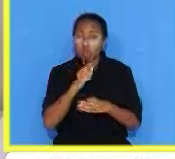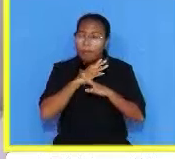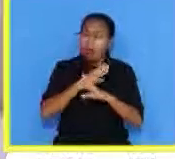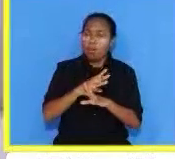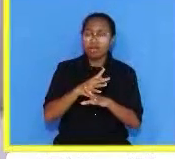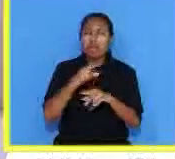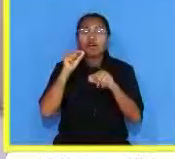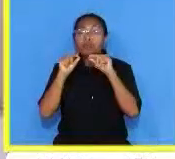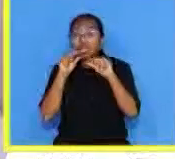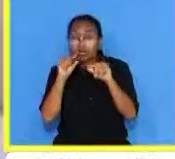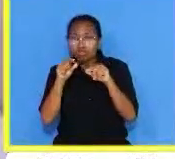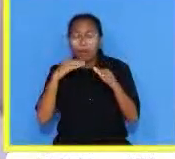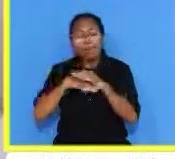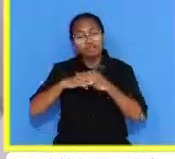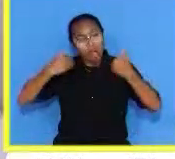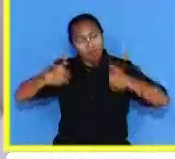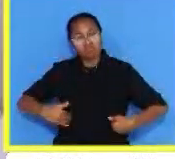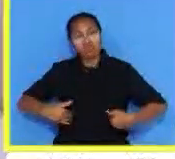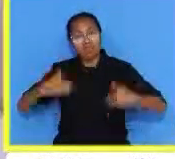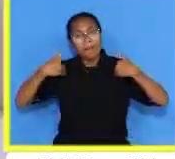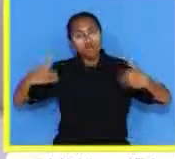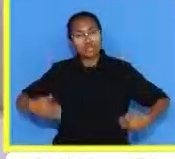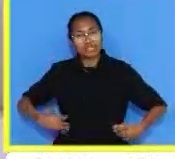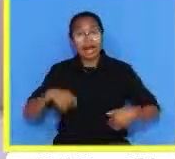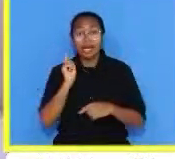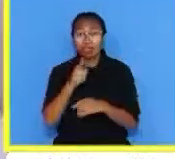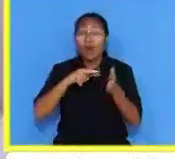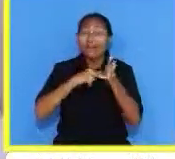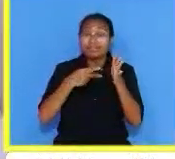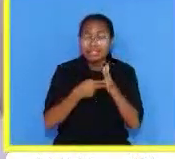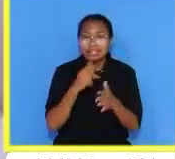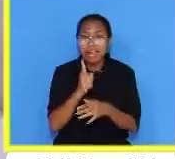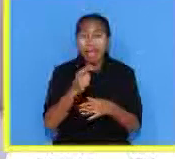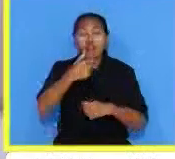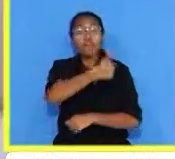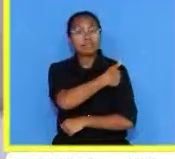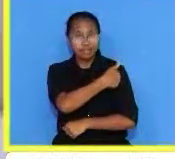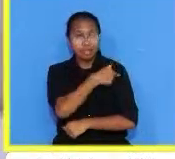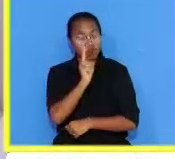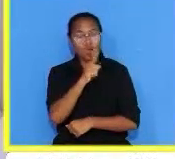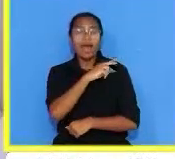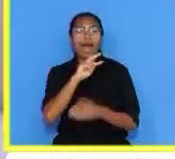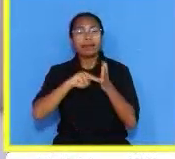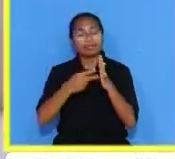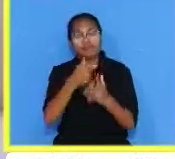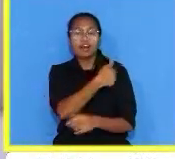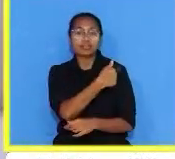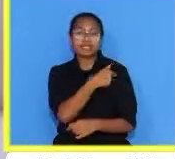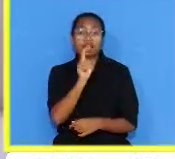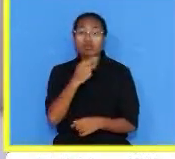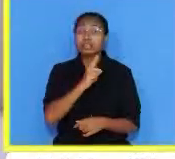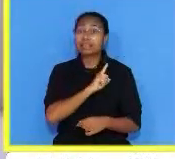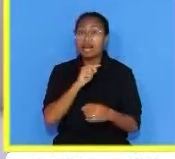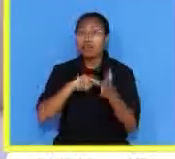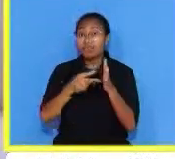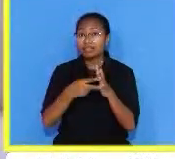virus, bakteri yang masuk ke dalam tubuh manusia. Jadi itu artinya vaksinasi ya. Vaksinasi itu sendiri adalah